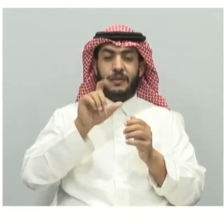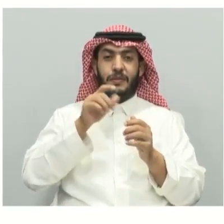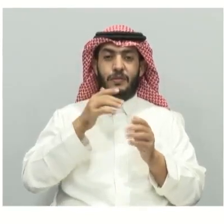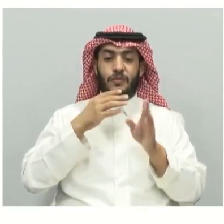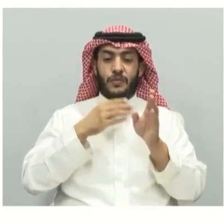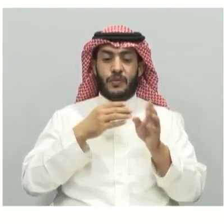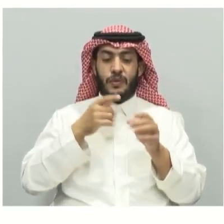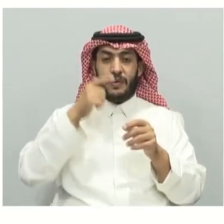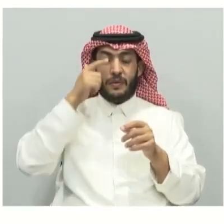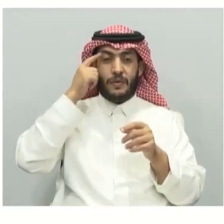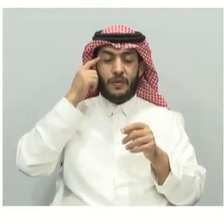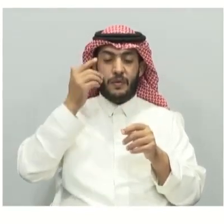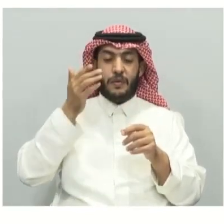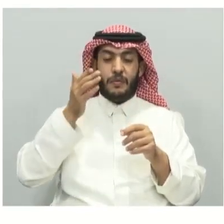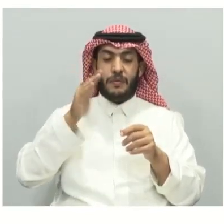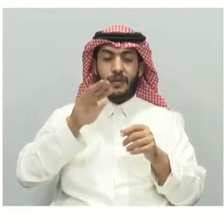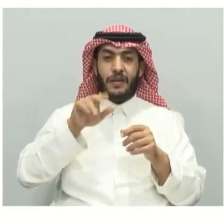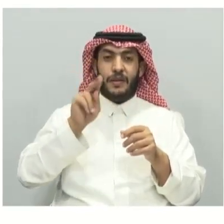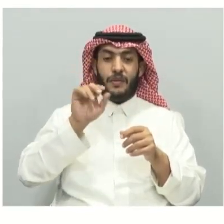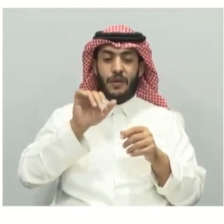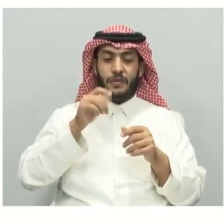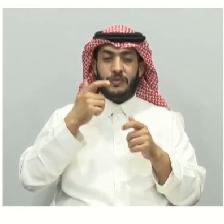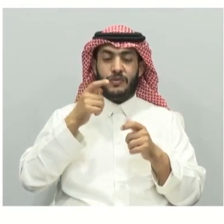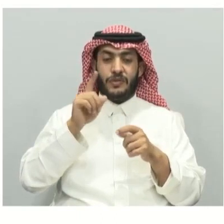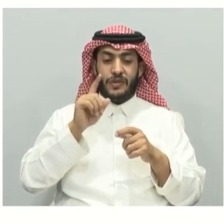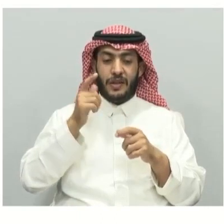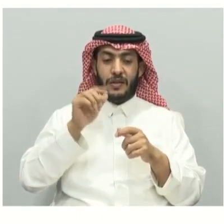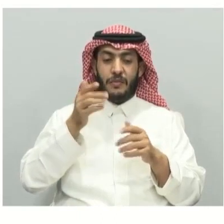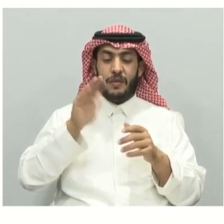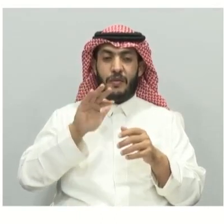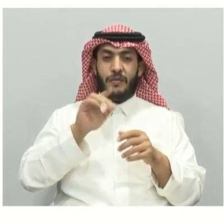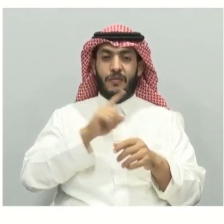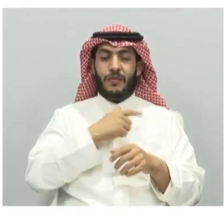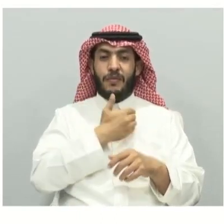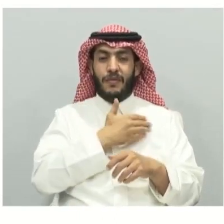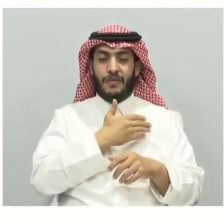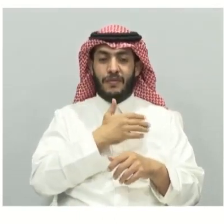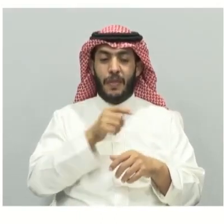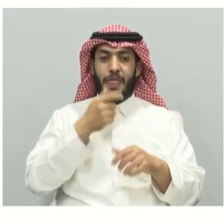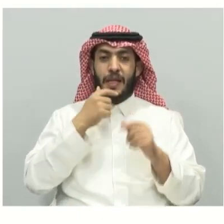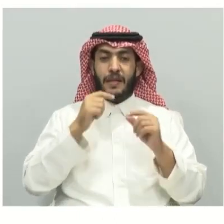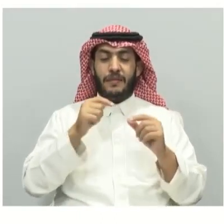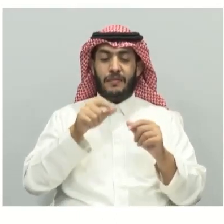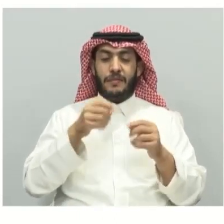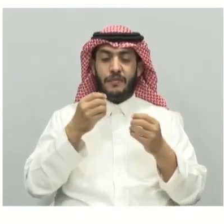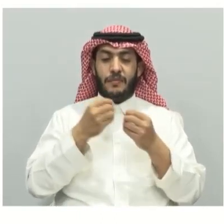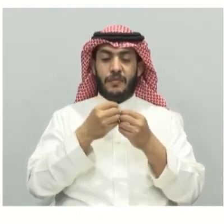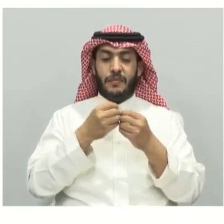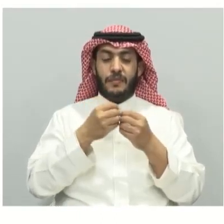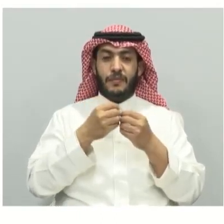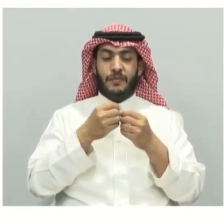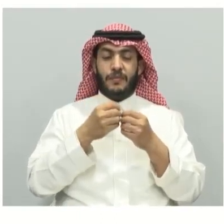وسنه ومات على تقا وشهاده ومات مغفورا له هذا الحديث وهذا اسناده